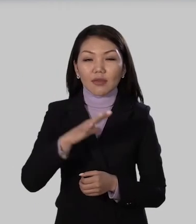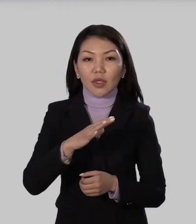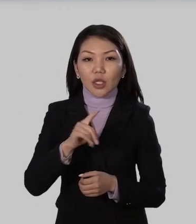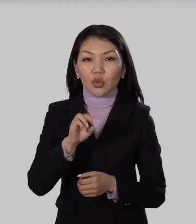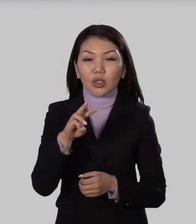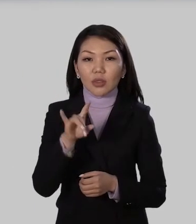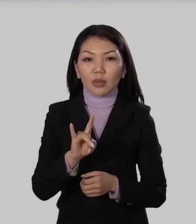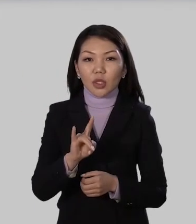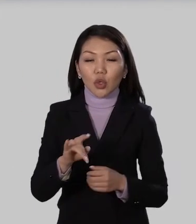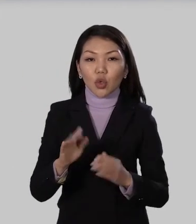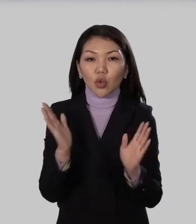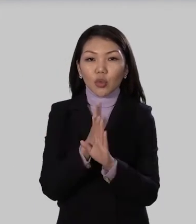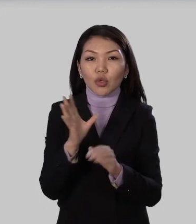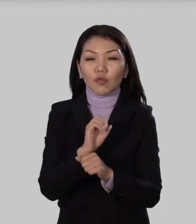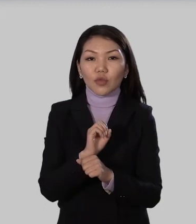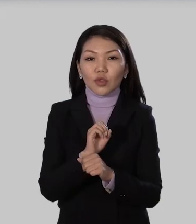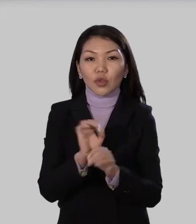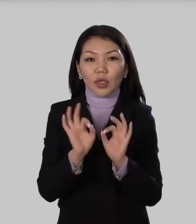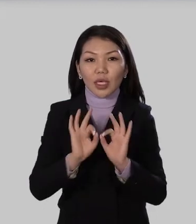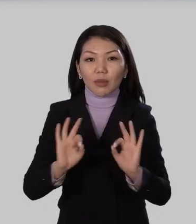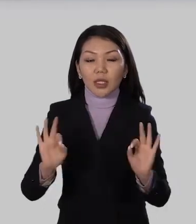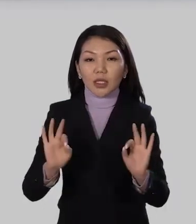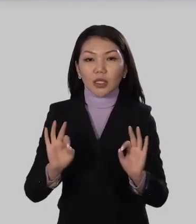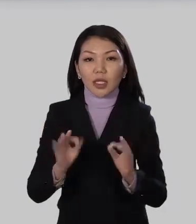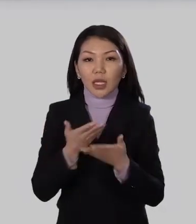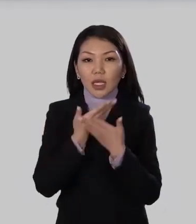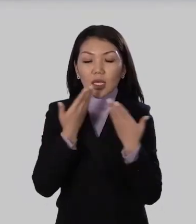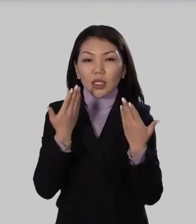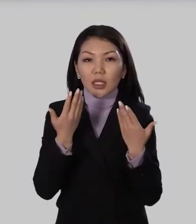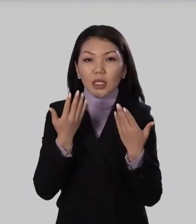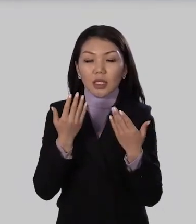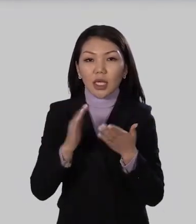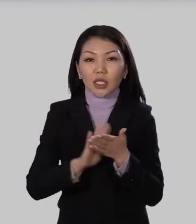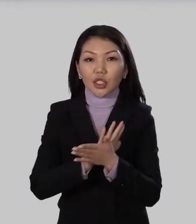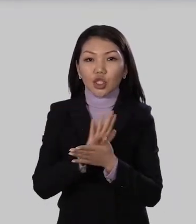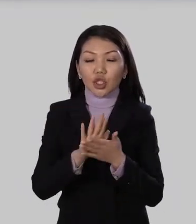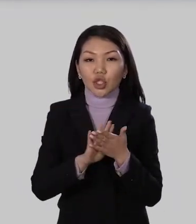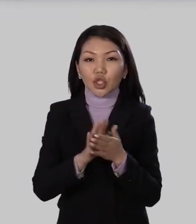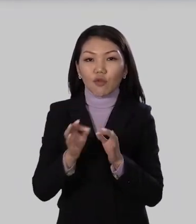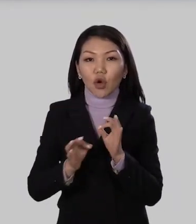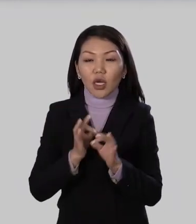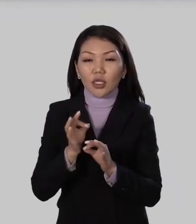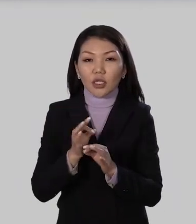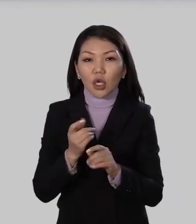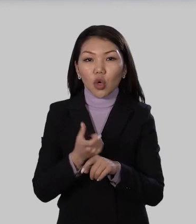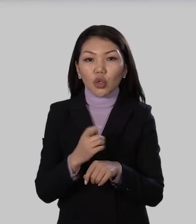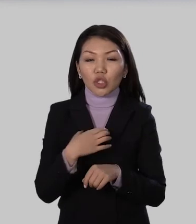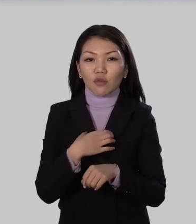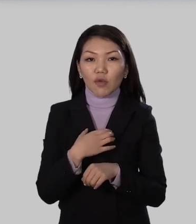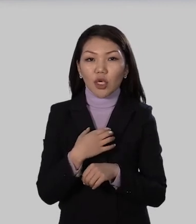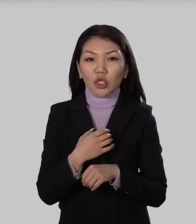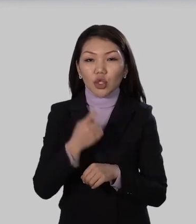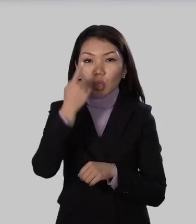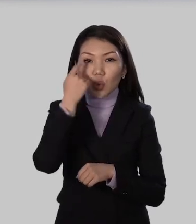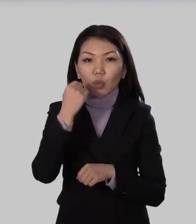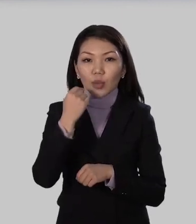У природы все гармонично, нет ничего лишнего. И очень важно не только уметь